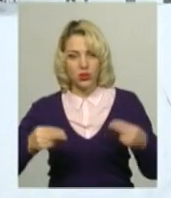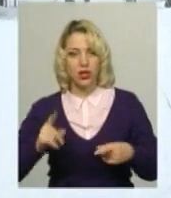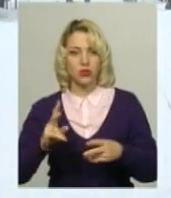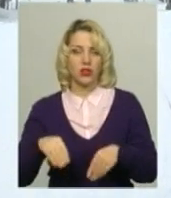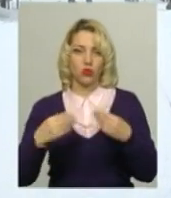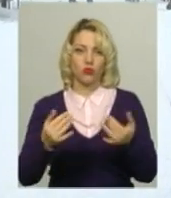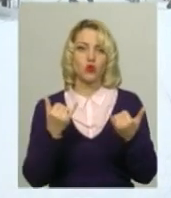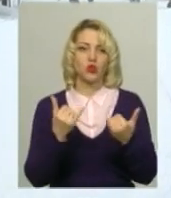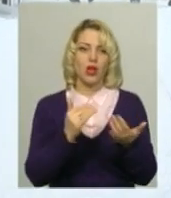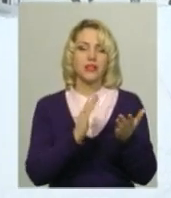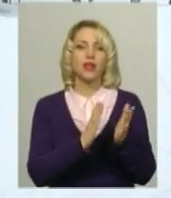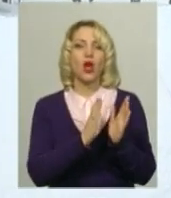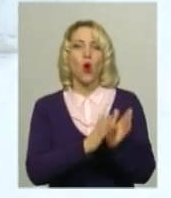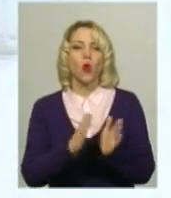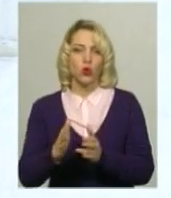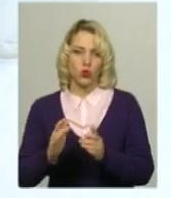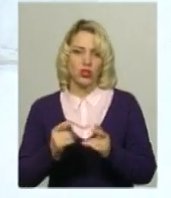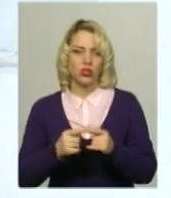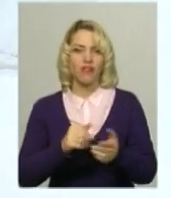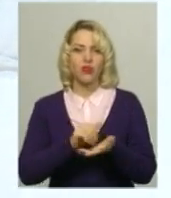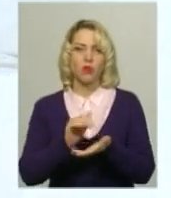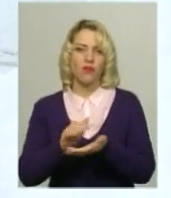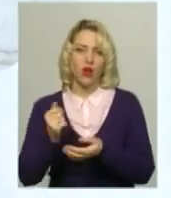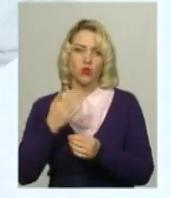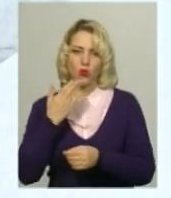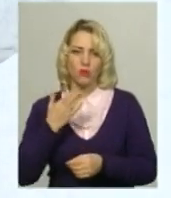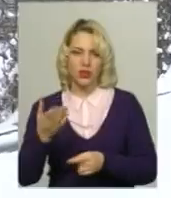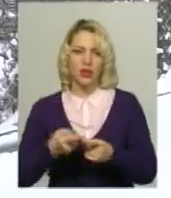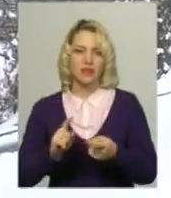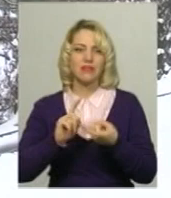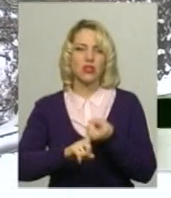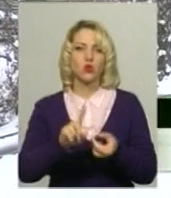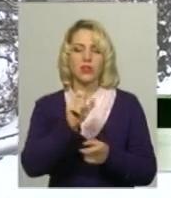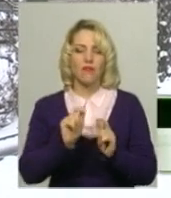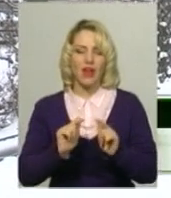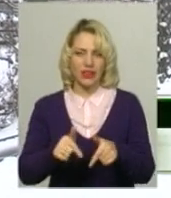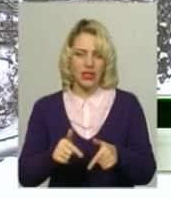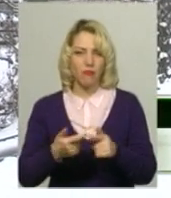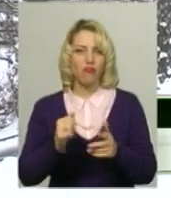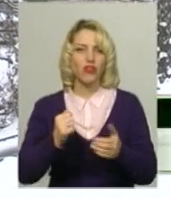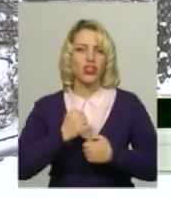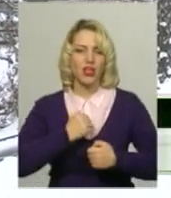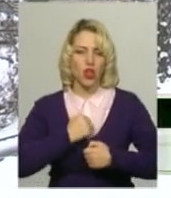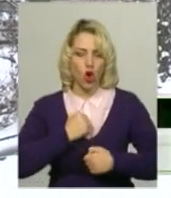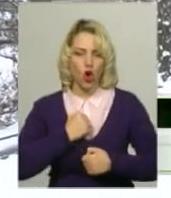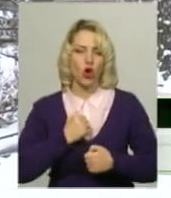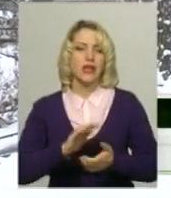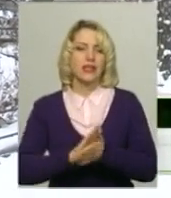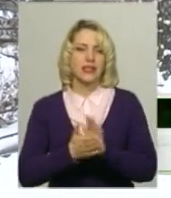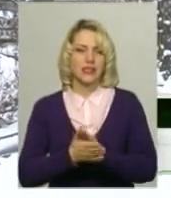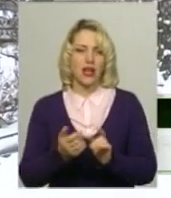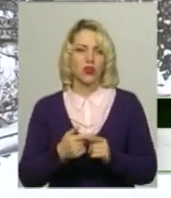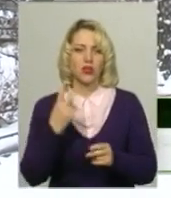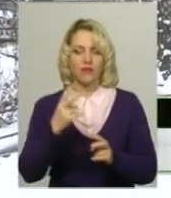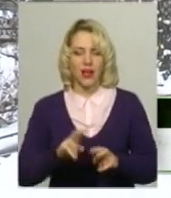сучасних гуртожитках, у коментарях відмовляють у зв'язку з введенням воєнного стану. На сьогодні працює два ескаватора, кран